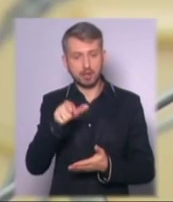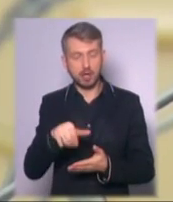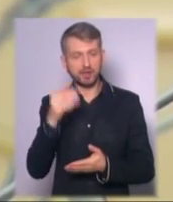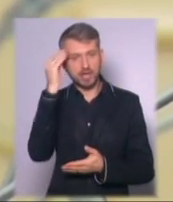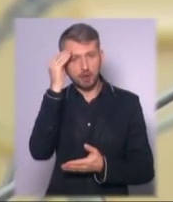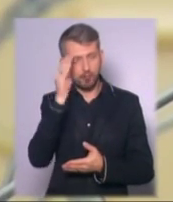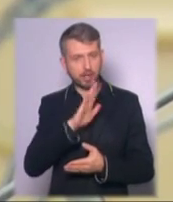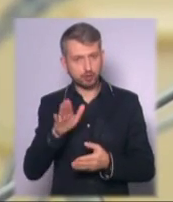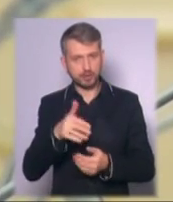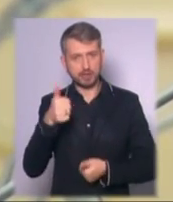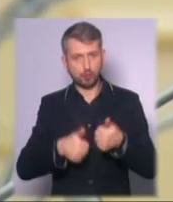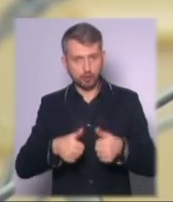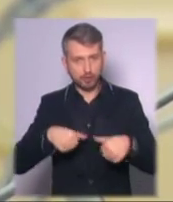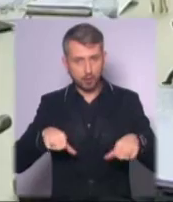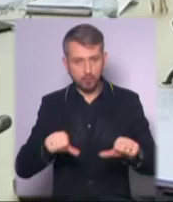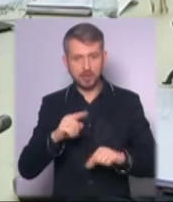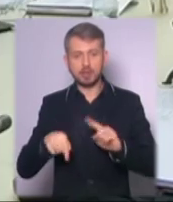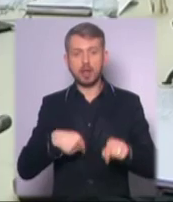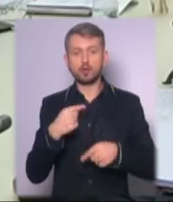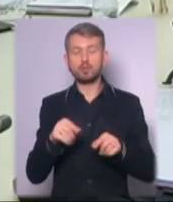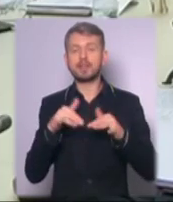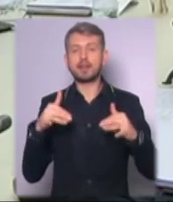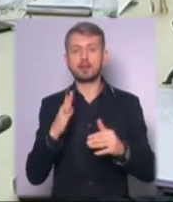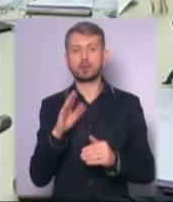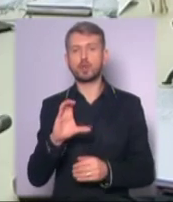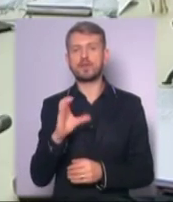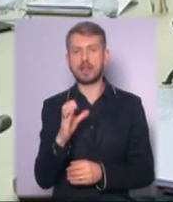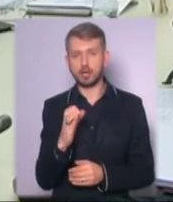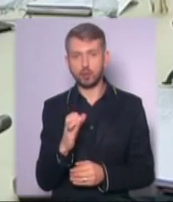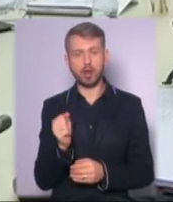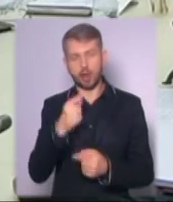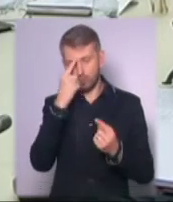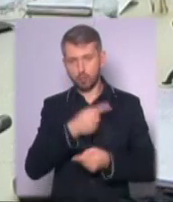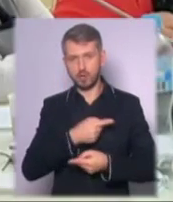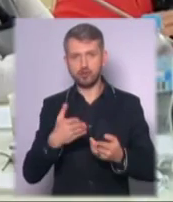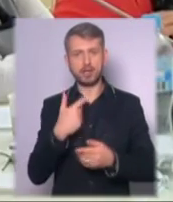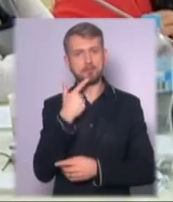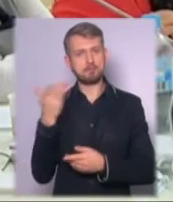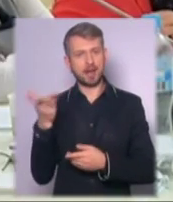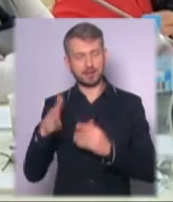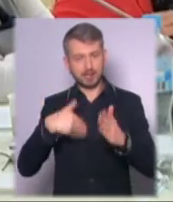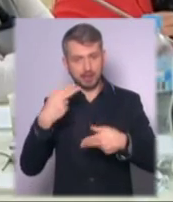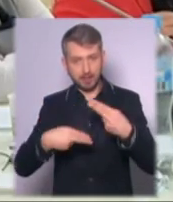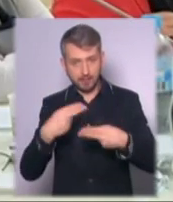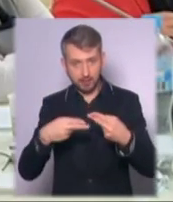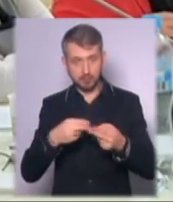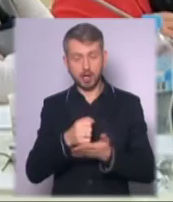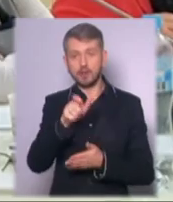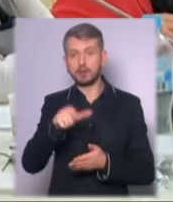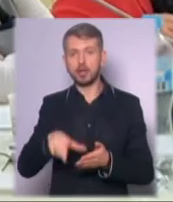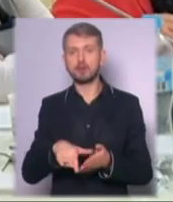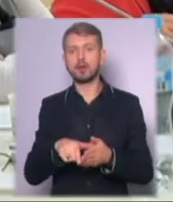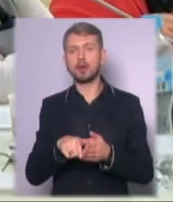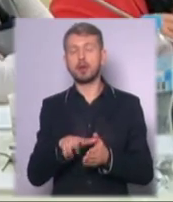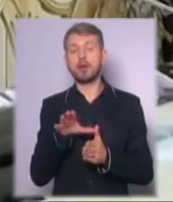неупередженості конкурсної комісії. Наступне її засідання відбудеться у середу, а публічні презентації кандидатів у колонній залі КМДА за участю